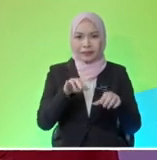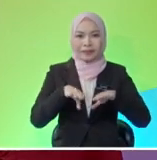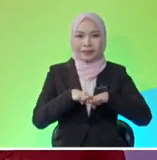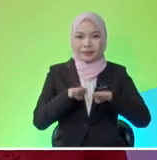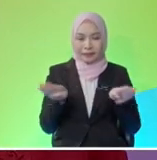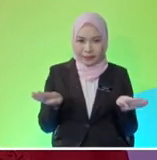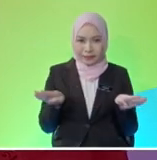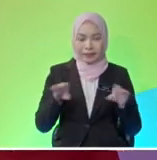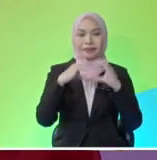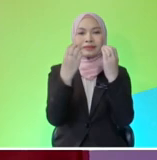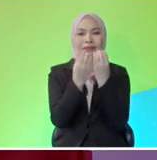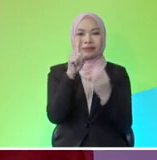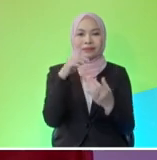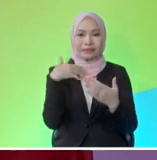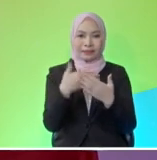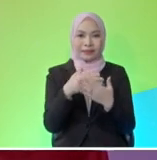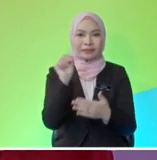11 hingga 20.